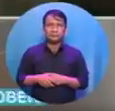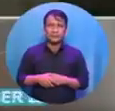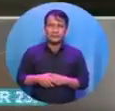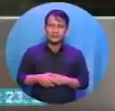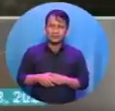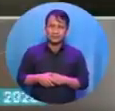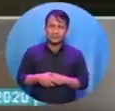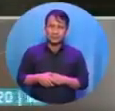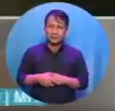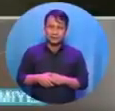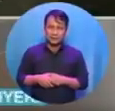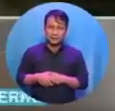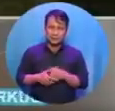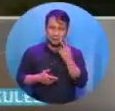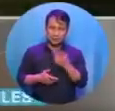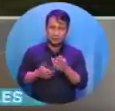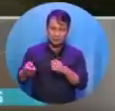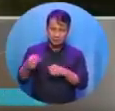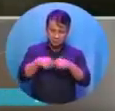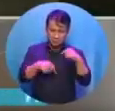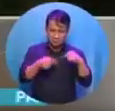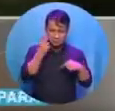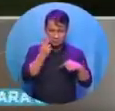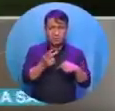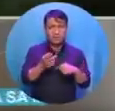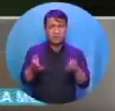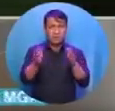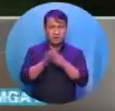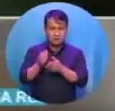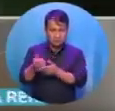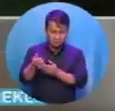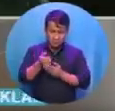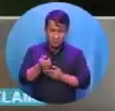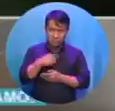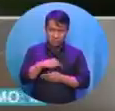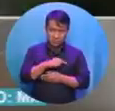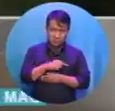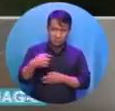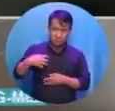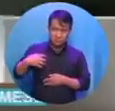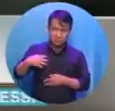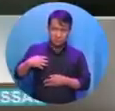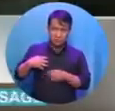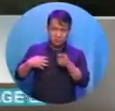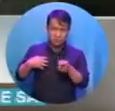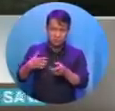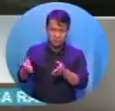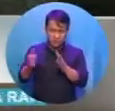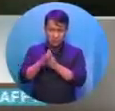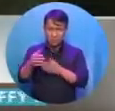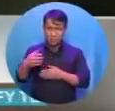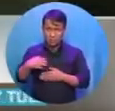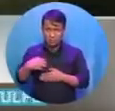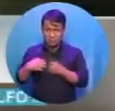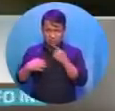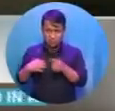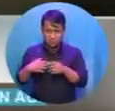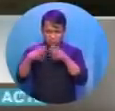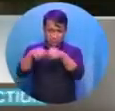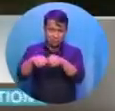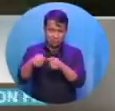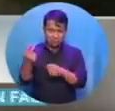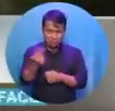Hindi naman po, sir. May inanuan po ako na humingi po kasi ako ng tulong sa police na yun nga po, ipapakulong ko